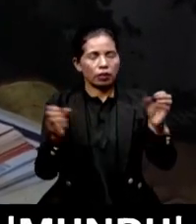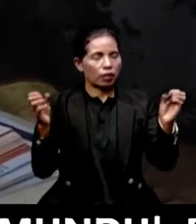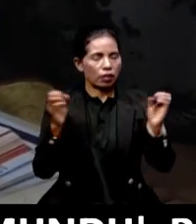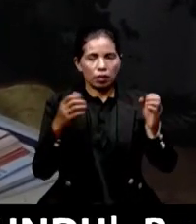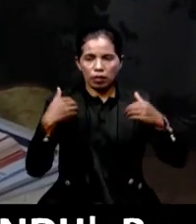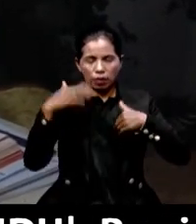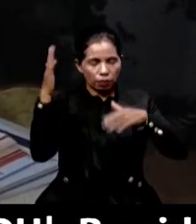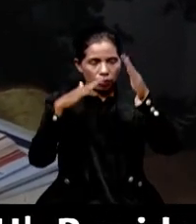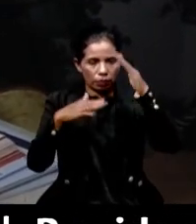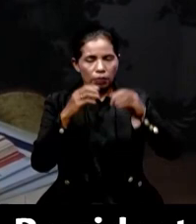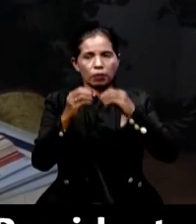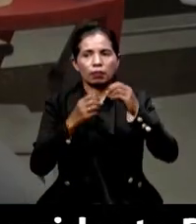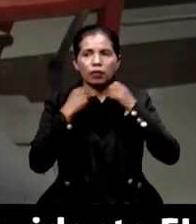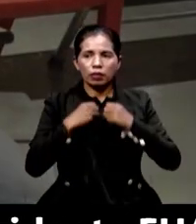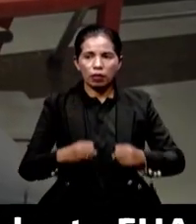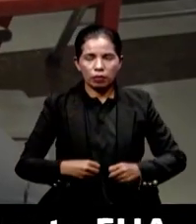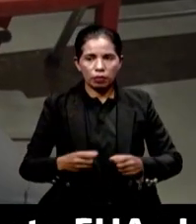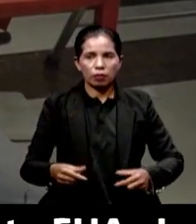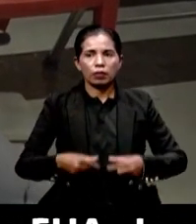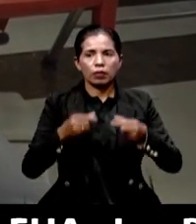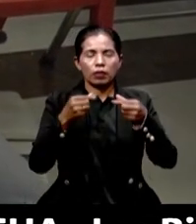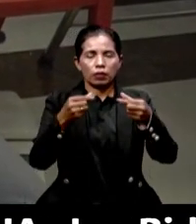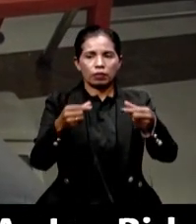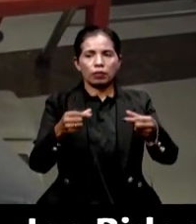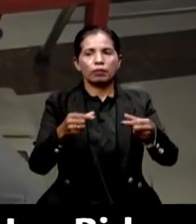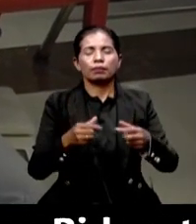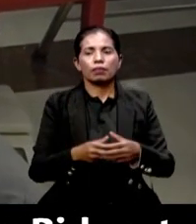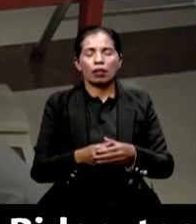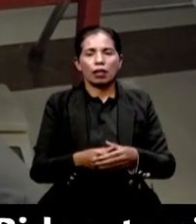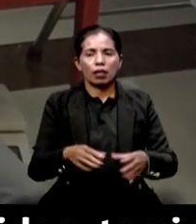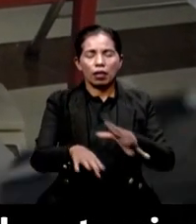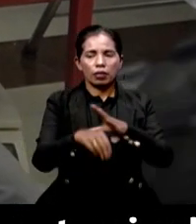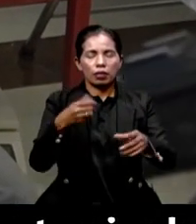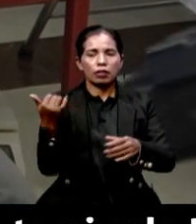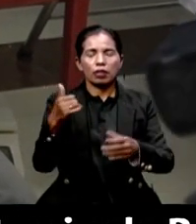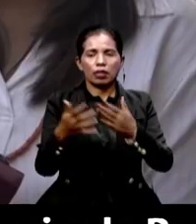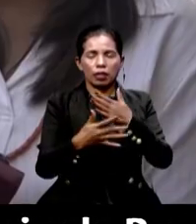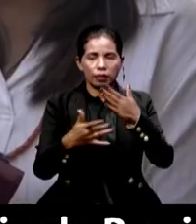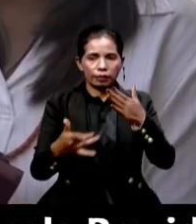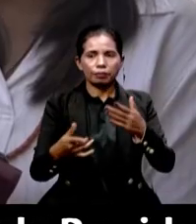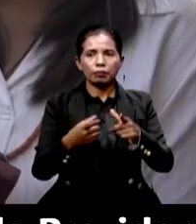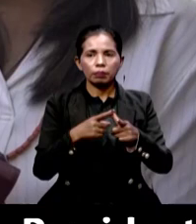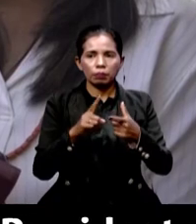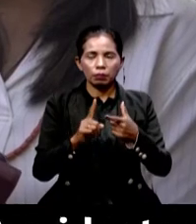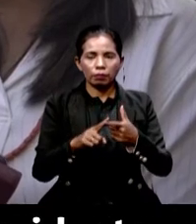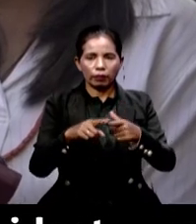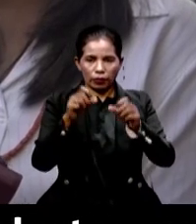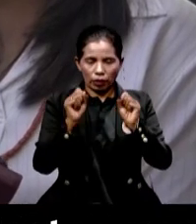ia area saudi entau fein maka asai sirnia rang para tenune